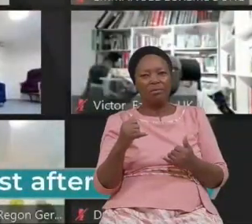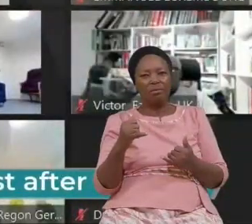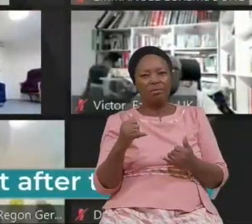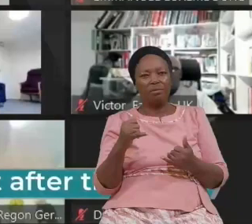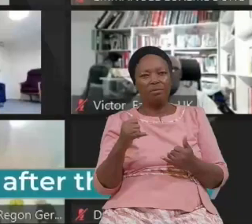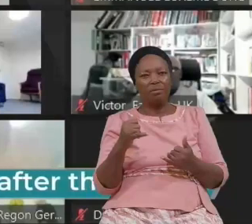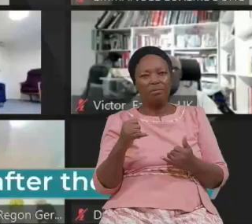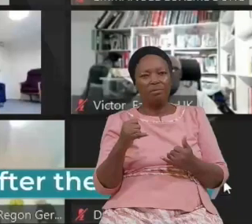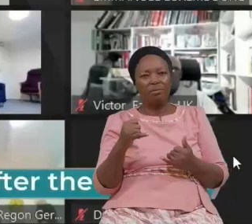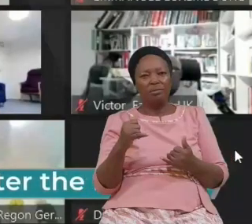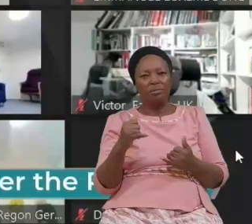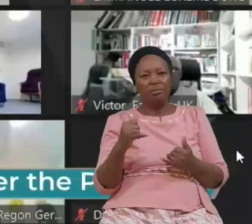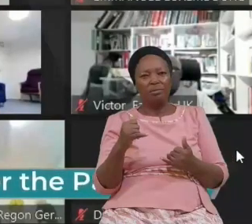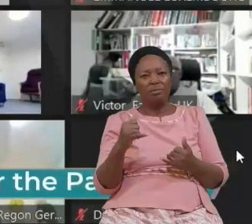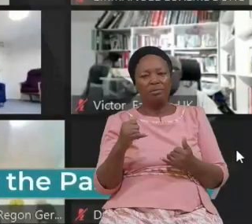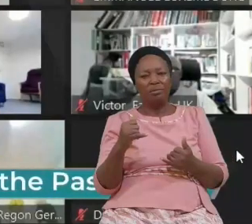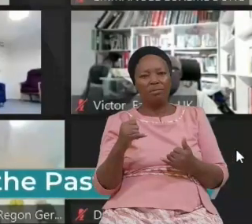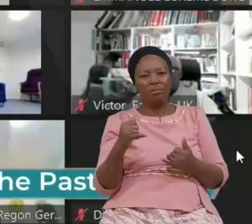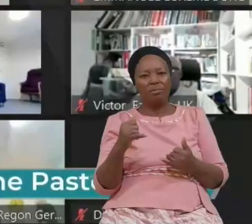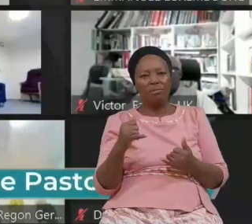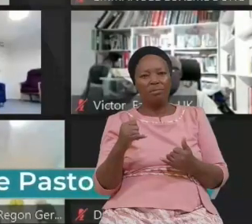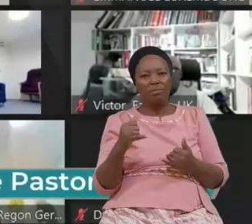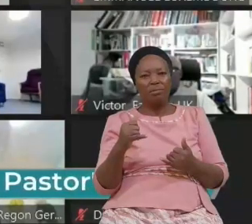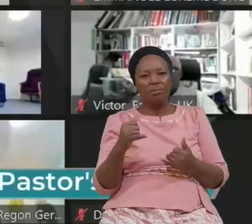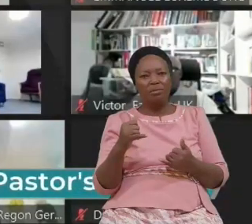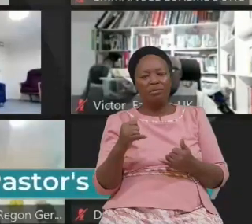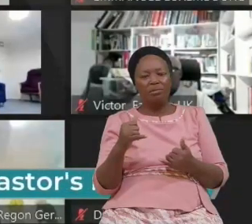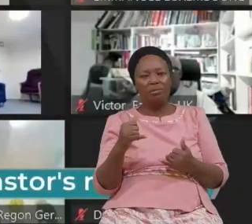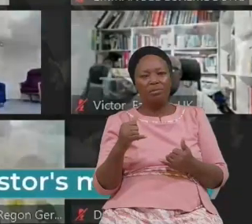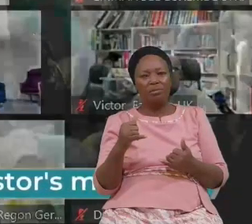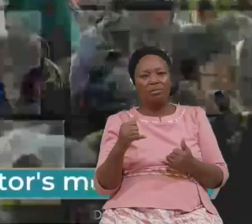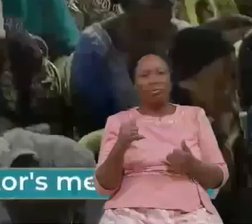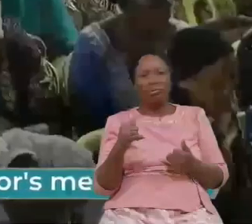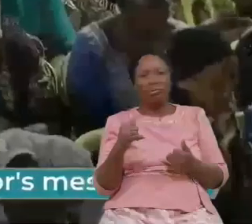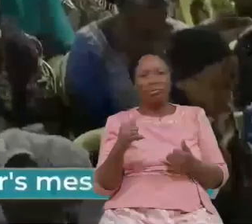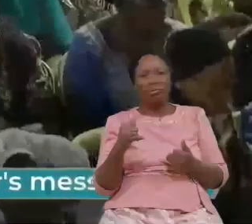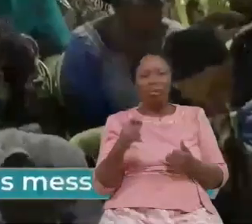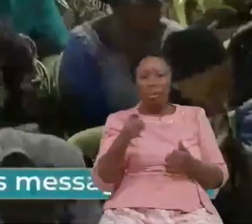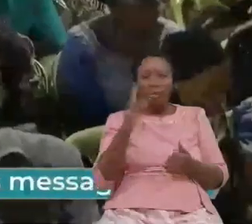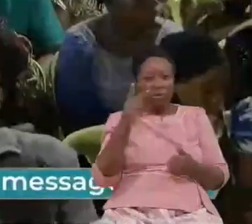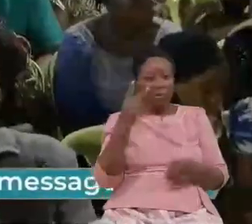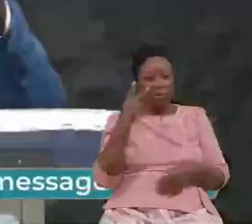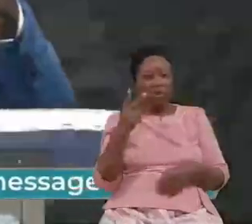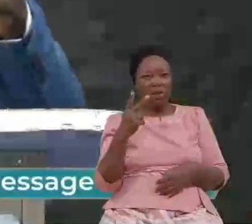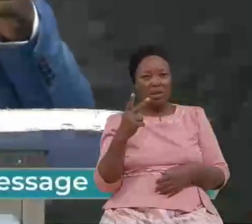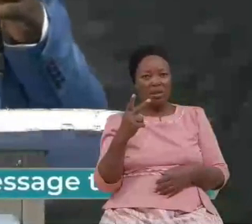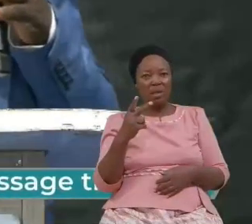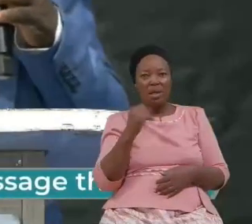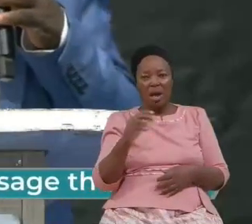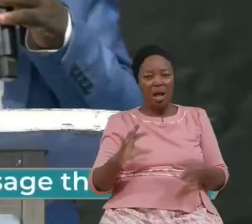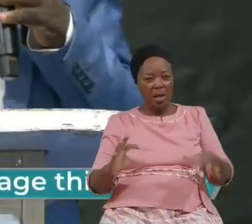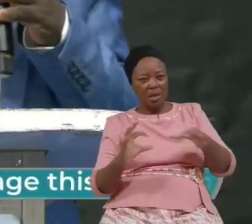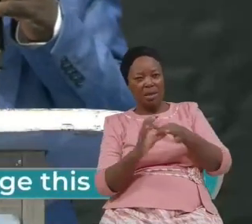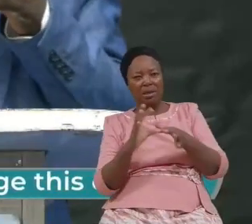tablette téléphone il y a un lien qui s'affiche cliquez dessus